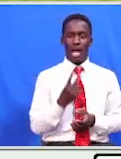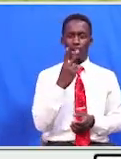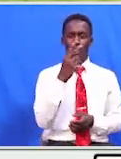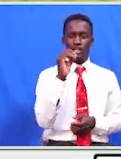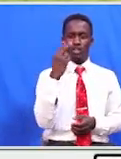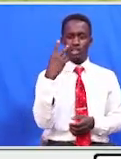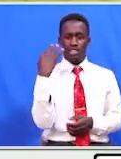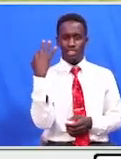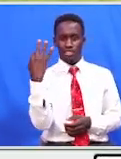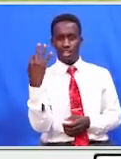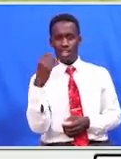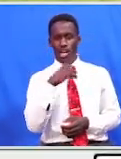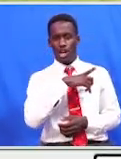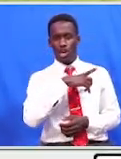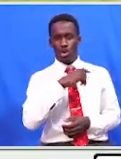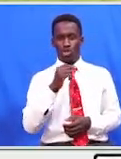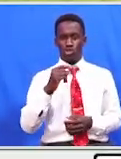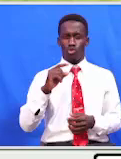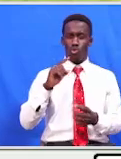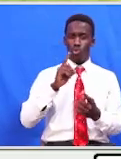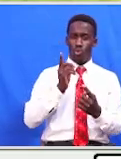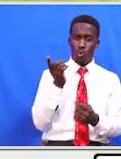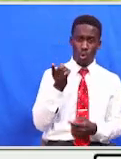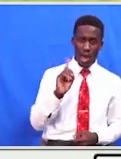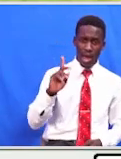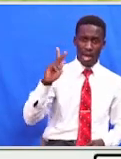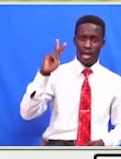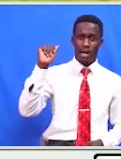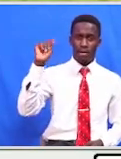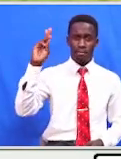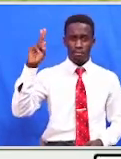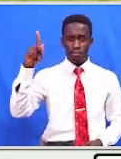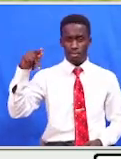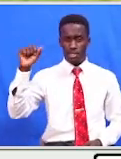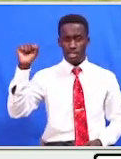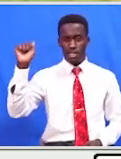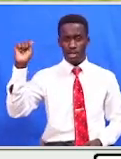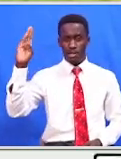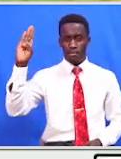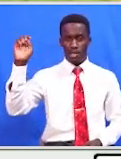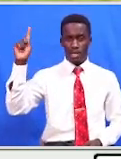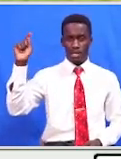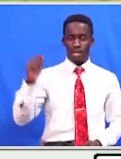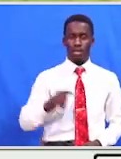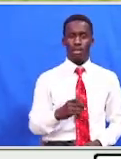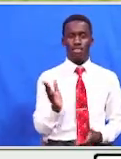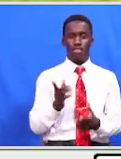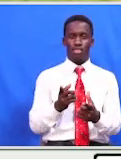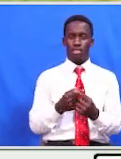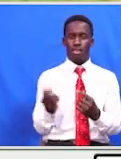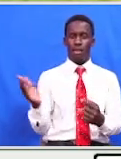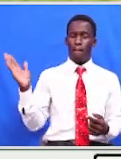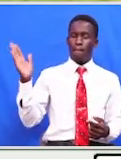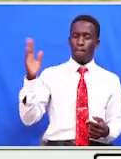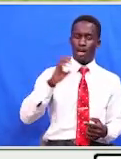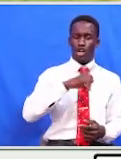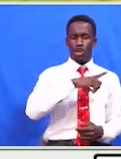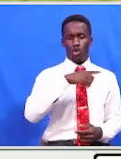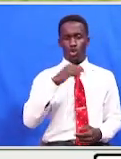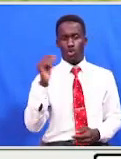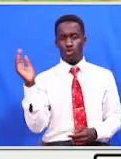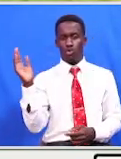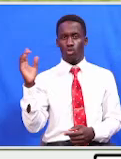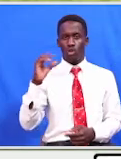2023 nikaenda mpaka Kapsabet, nikachukua namba 3, nikarudi, nikaanza tena, nikaenda mpaka East Africa,